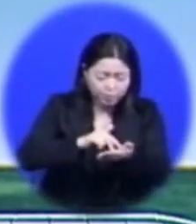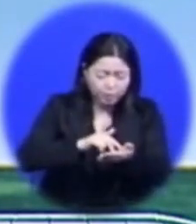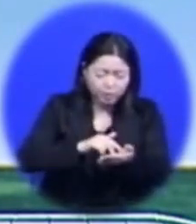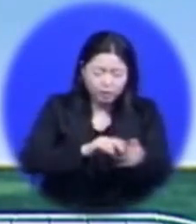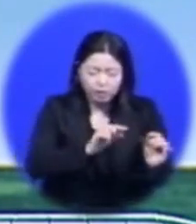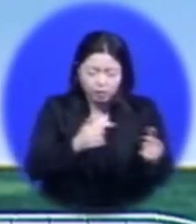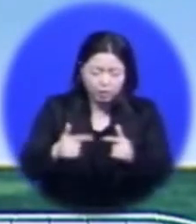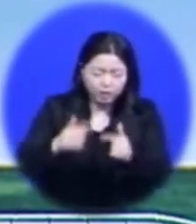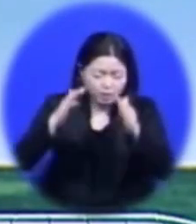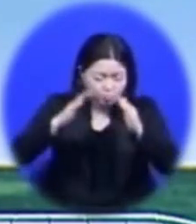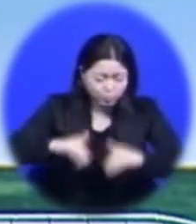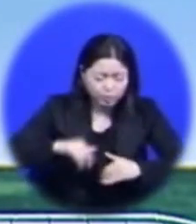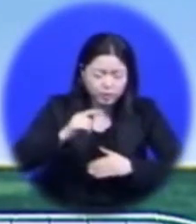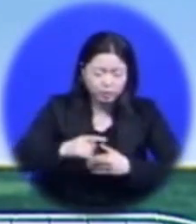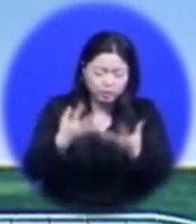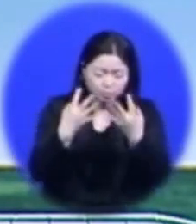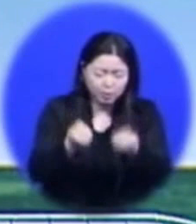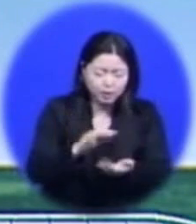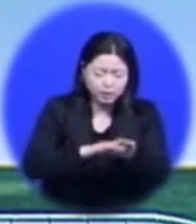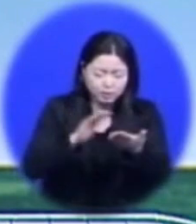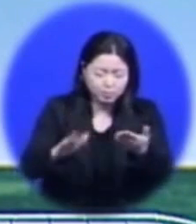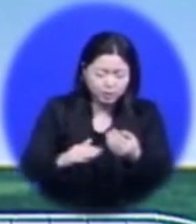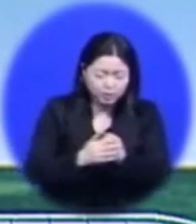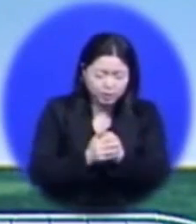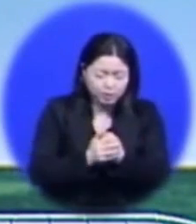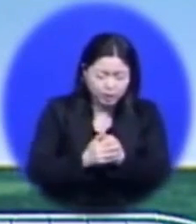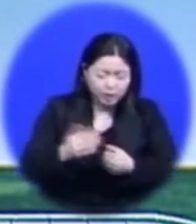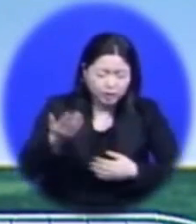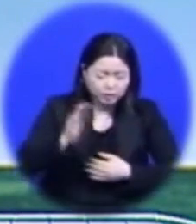여러 가지 무너진 것들이 많습니다. 그러나